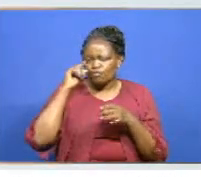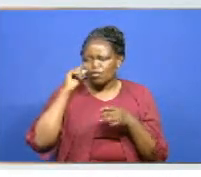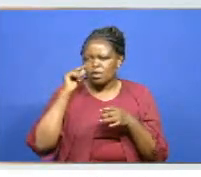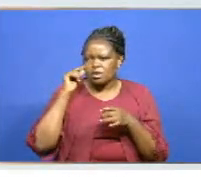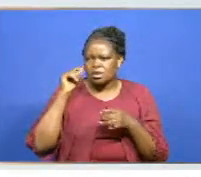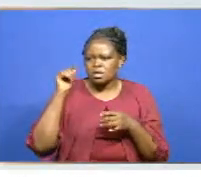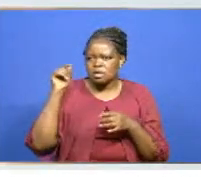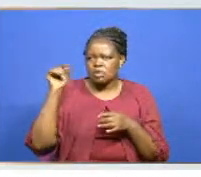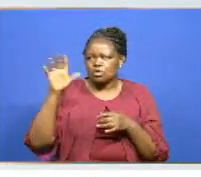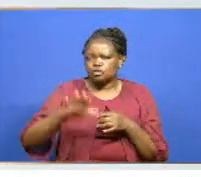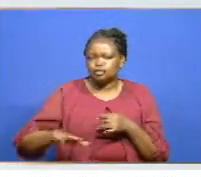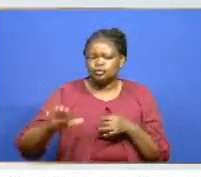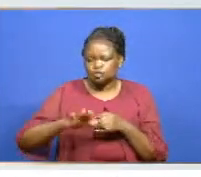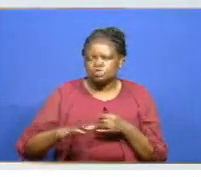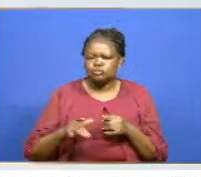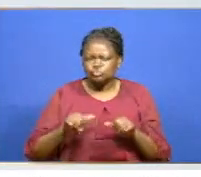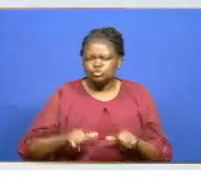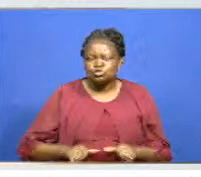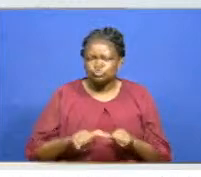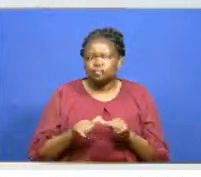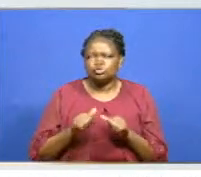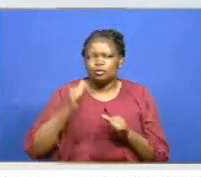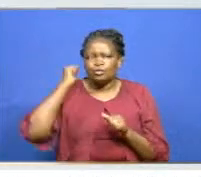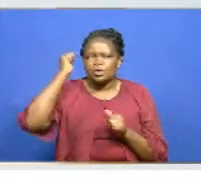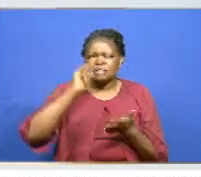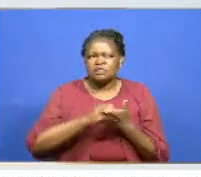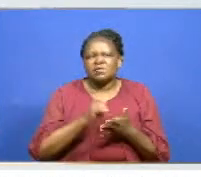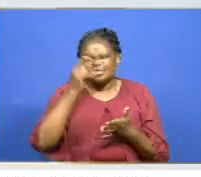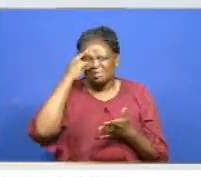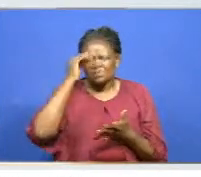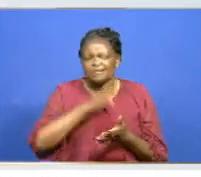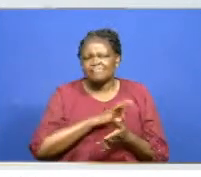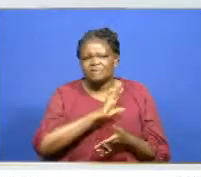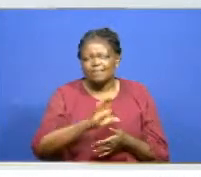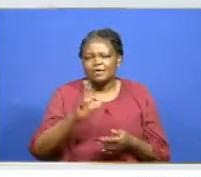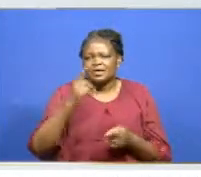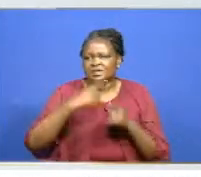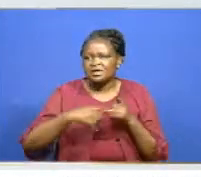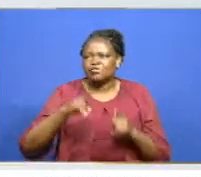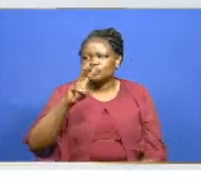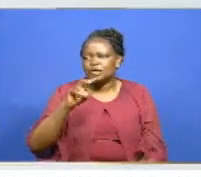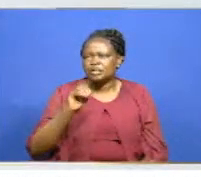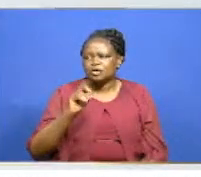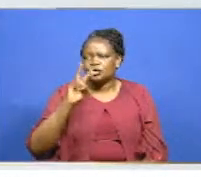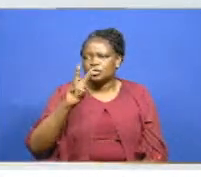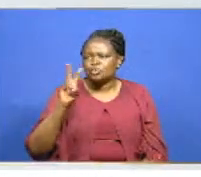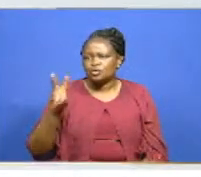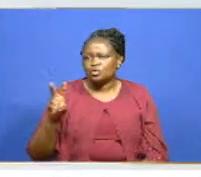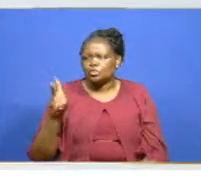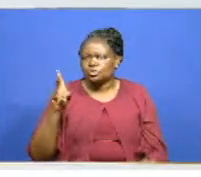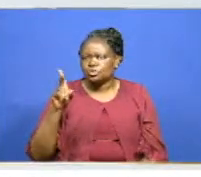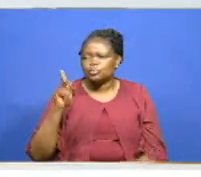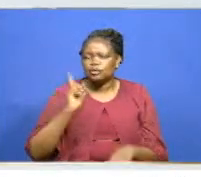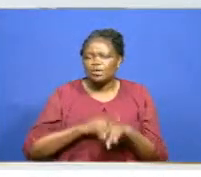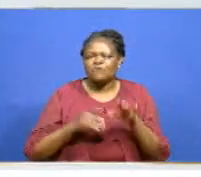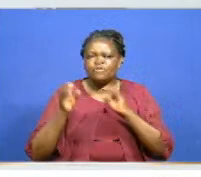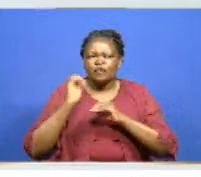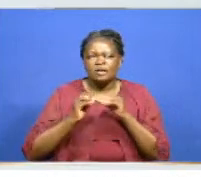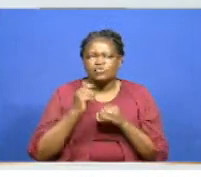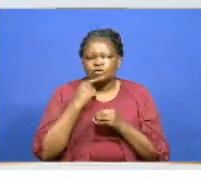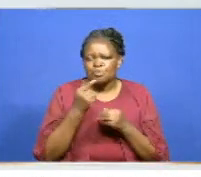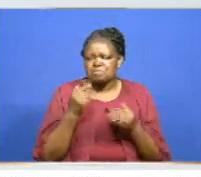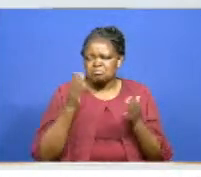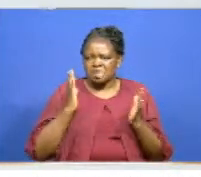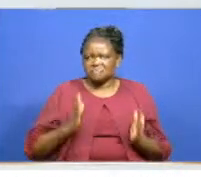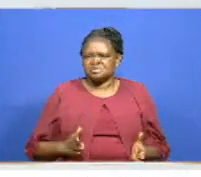kueneza zile siasa ambazo wanaona zitawafaidi wao iwapo itafika mwaka wa 2022 katika uchaguzi. Kwa hivyo kwangu